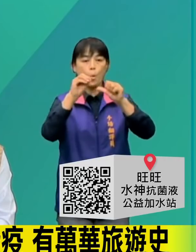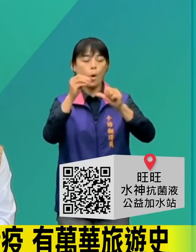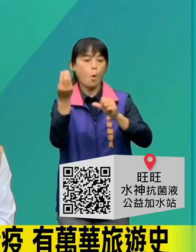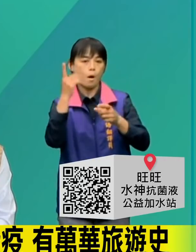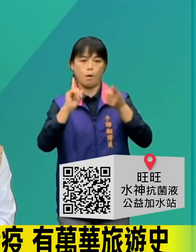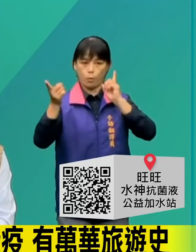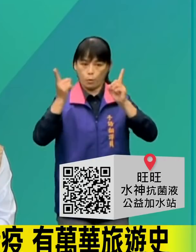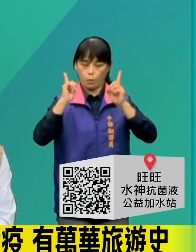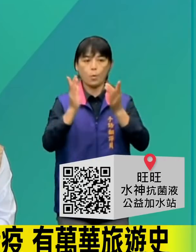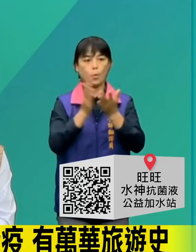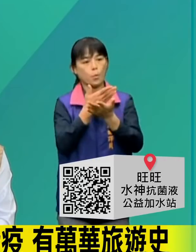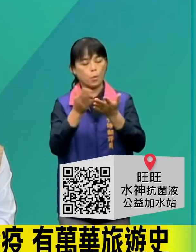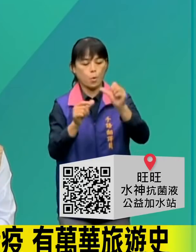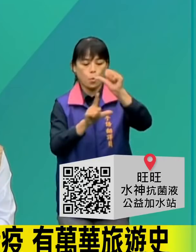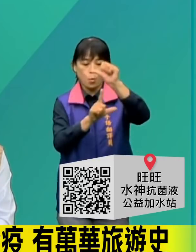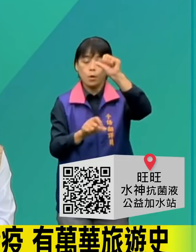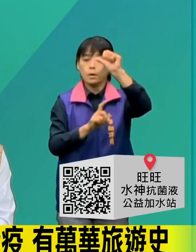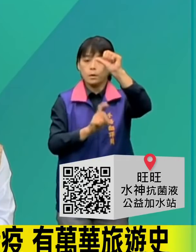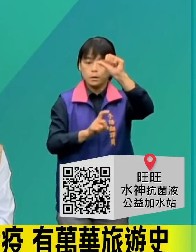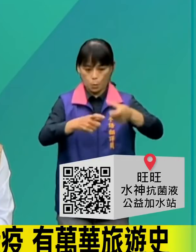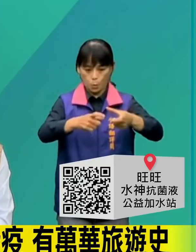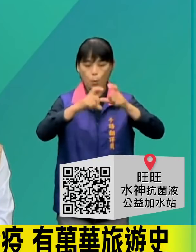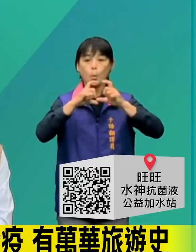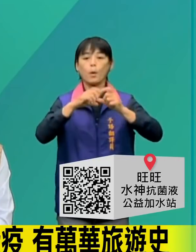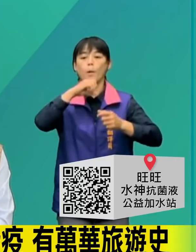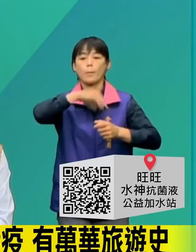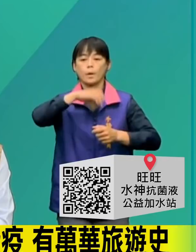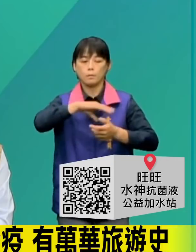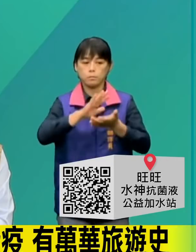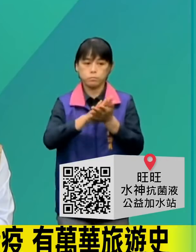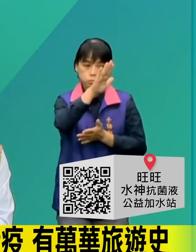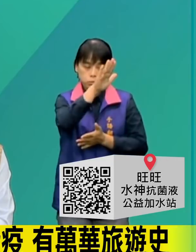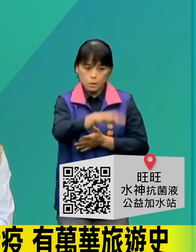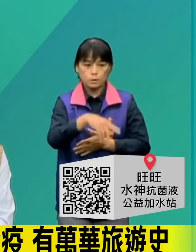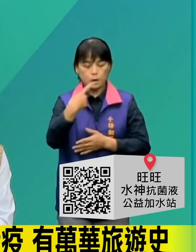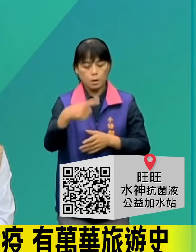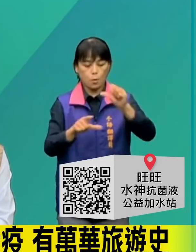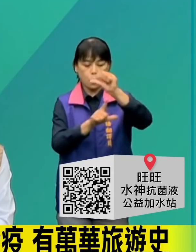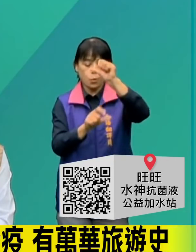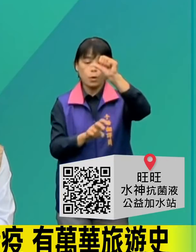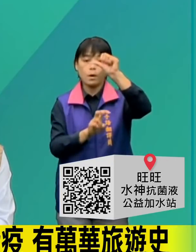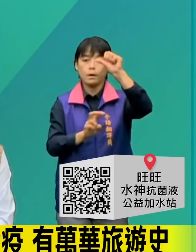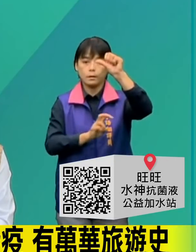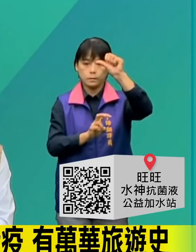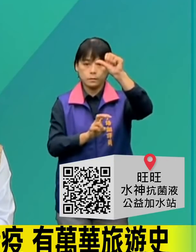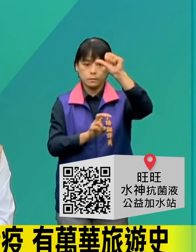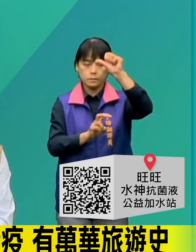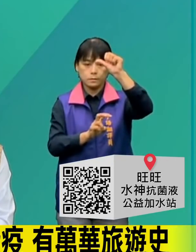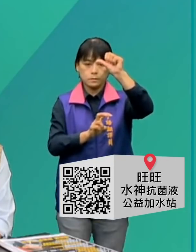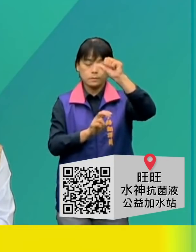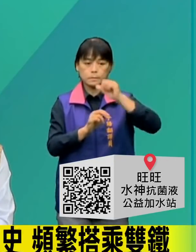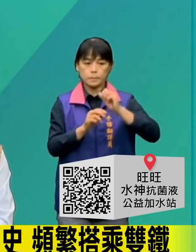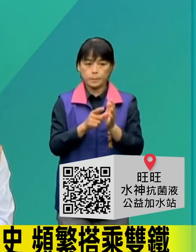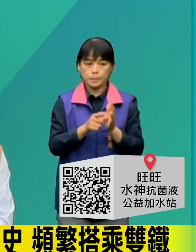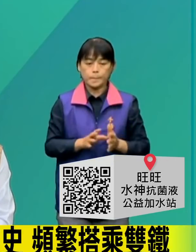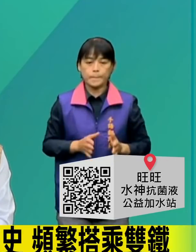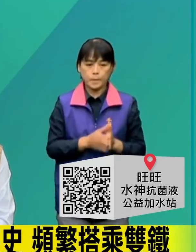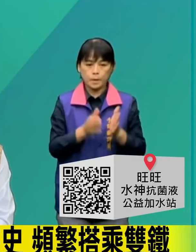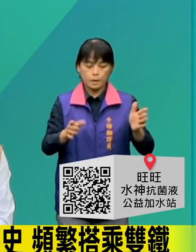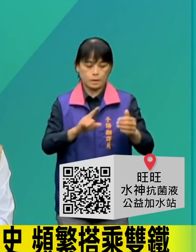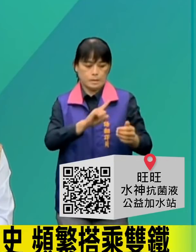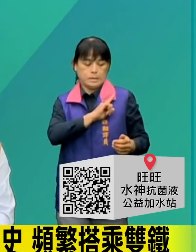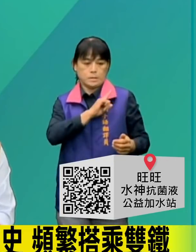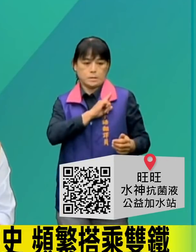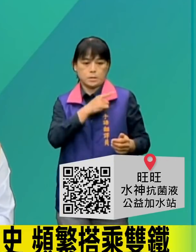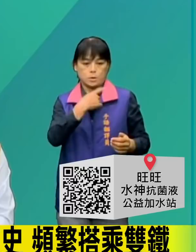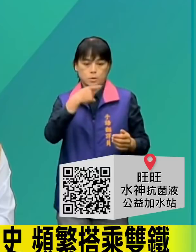游啊，5月10号回到屏东之后，一直到5月20号自行呢